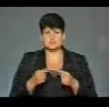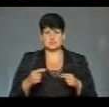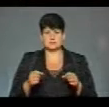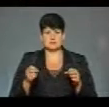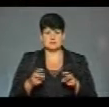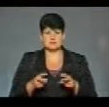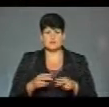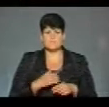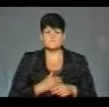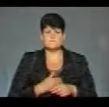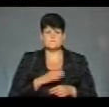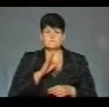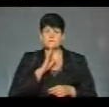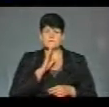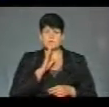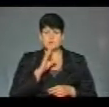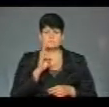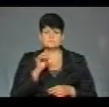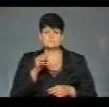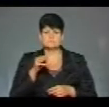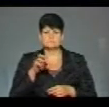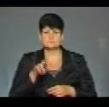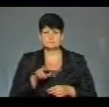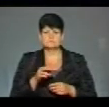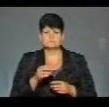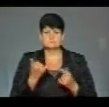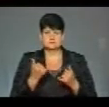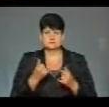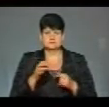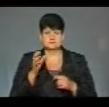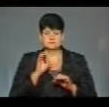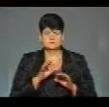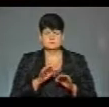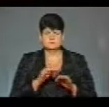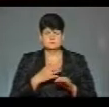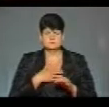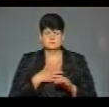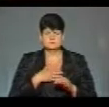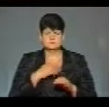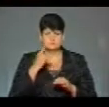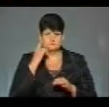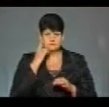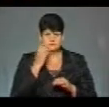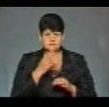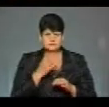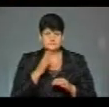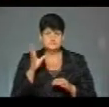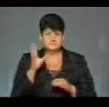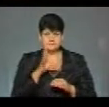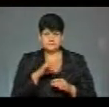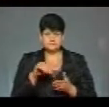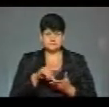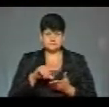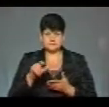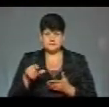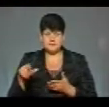Вдова Віталія Ващенка Наталія сьогоднішнє слухання прокоментувала так. На мою думку, і думаю, що всіх остальних